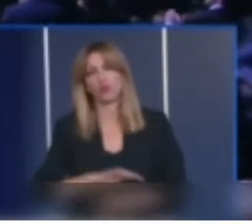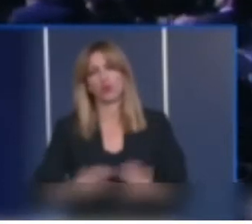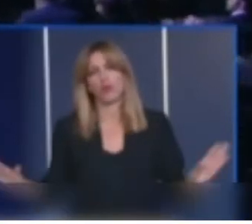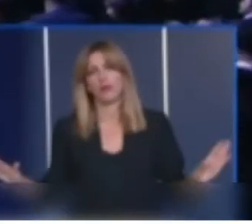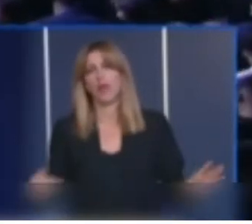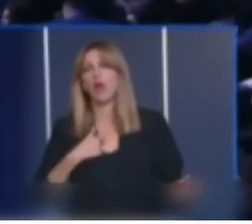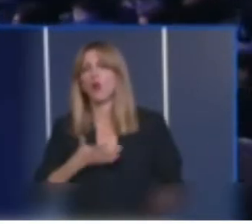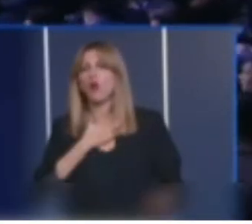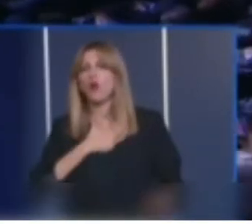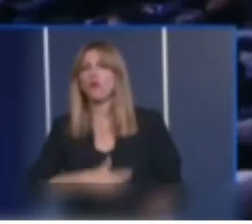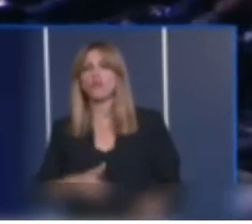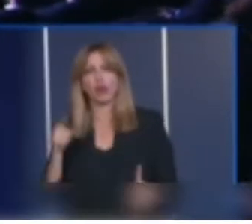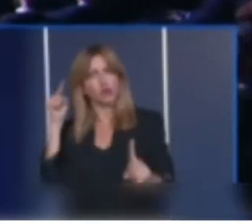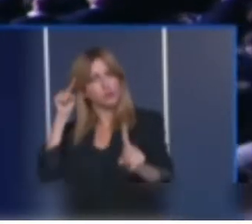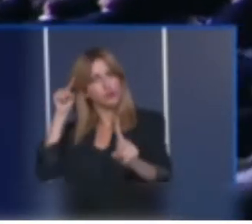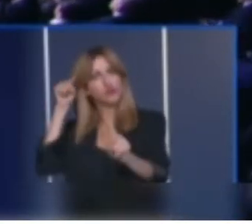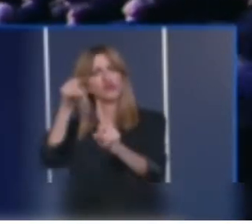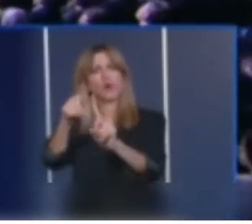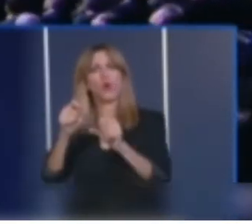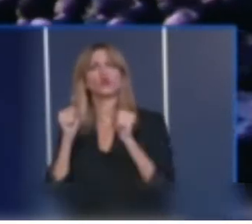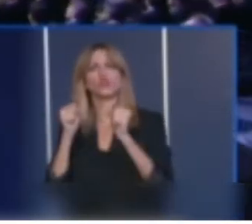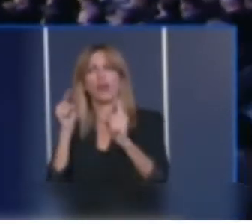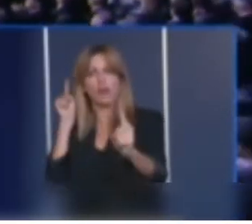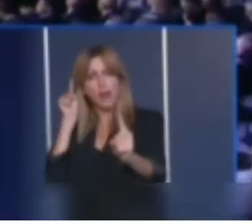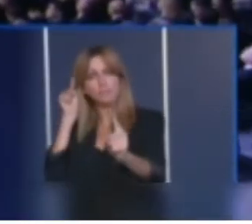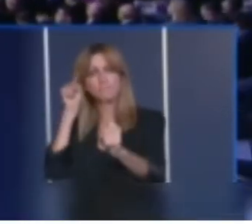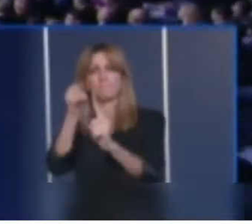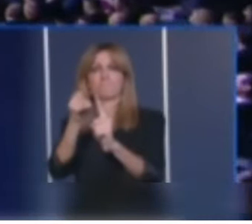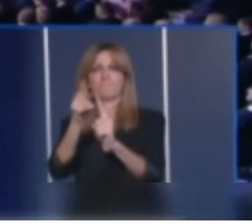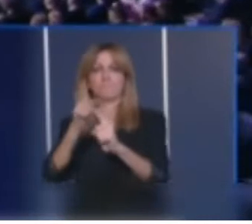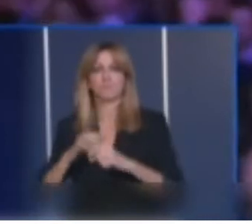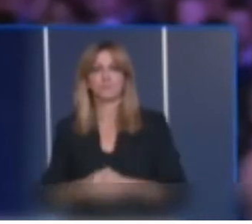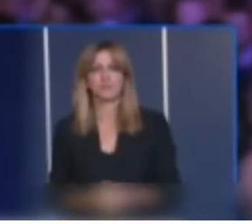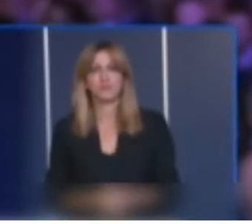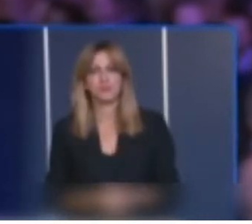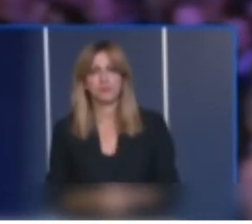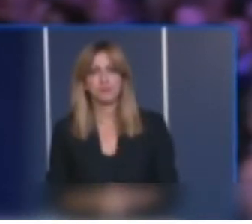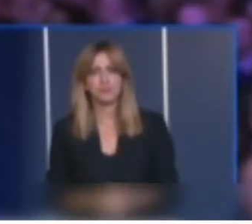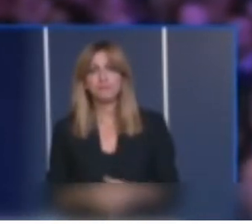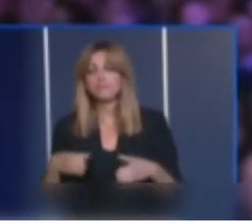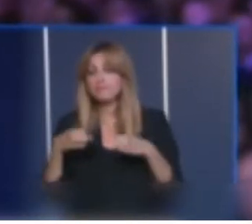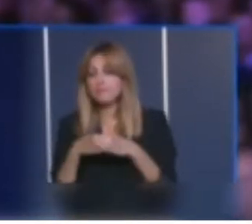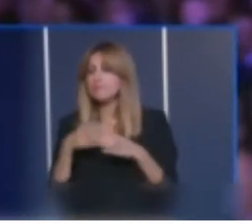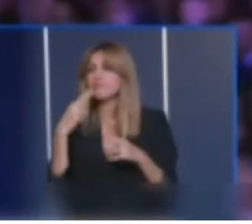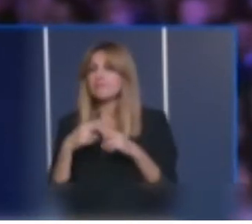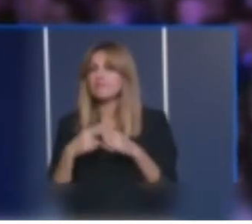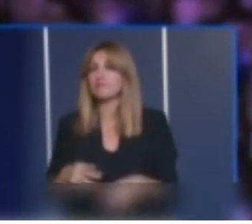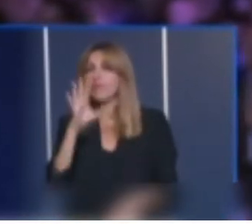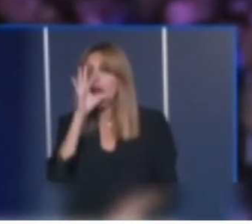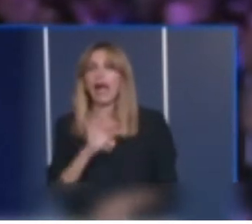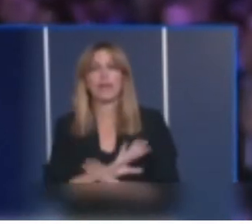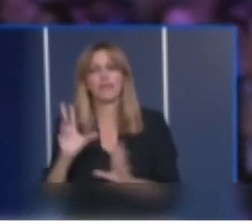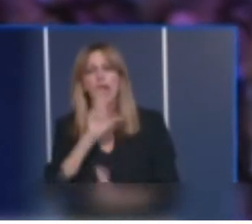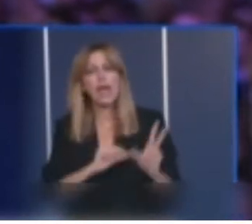Με μηνύματα προς πάσα κατεύθυνση πραγματοποιήθηκε η ομιλία του Πρωθυπουργού Κυριάκου Μητσοτάκη κατά τη διάρκεια του 13ου Συνεδρίου της Νέας Δημοκρατίας, ενώ μάλιστα